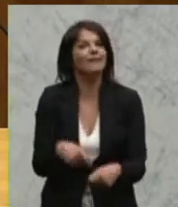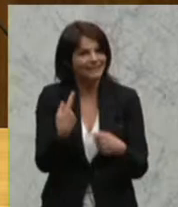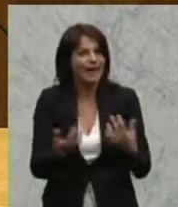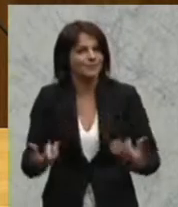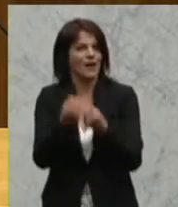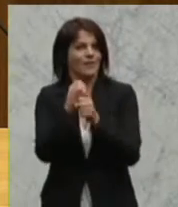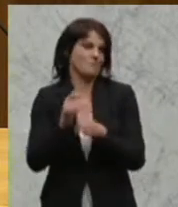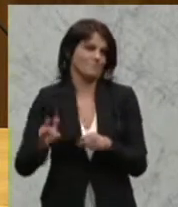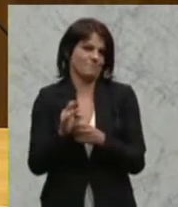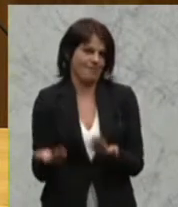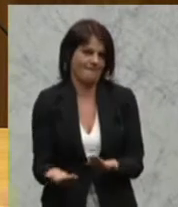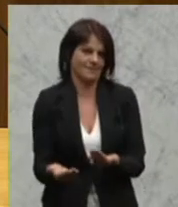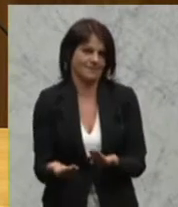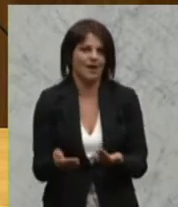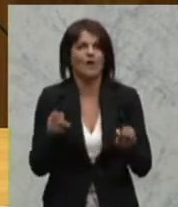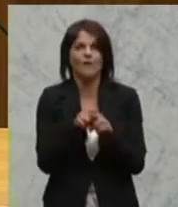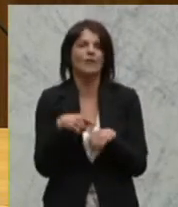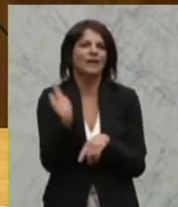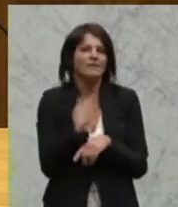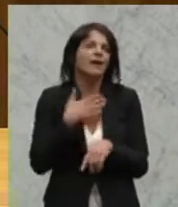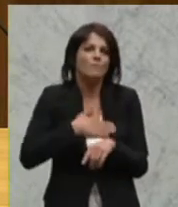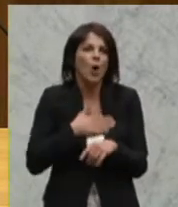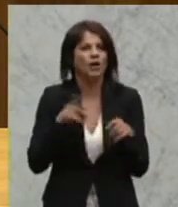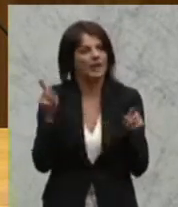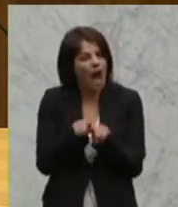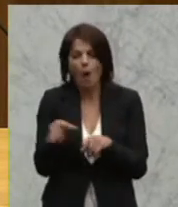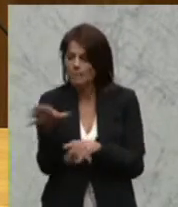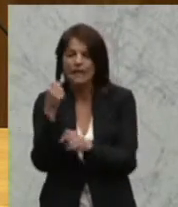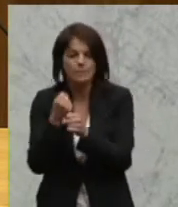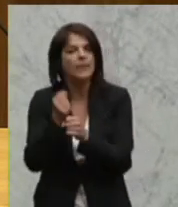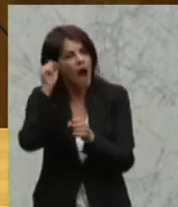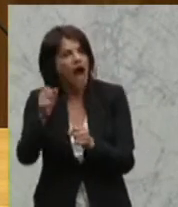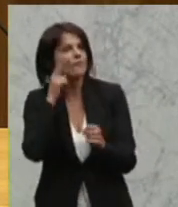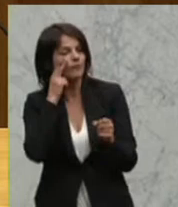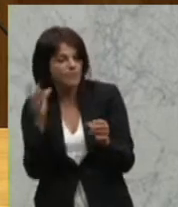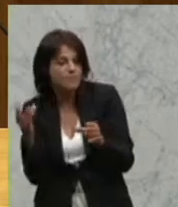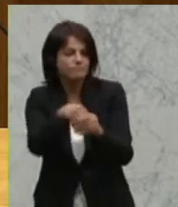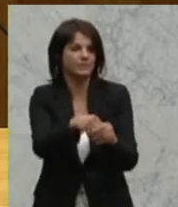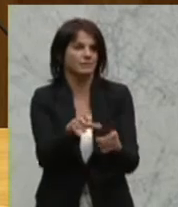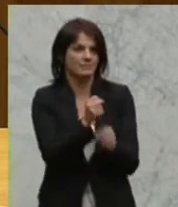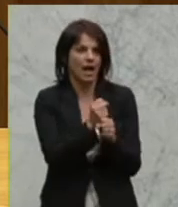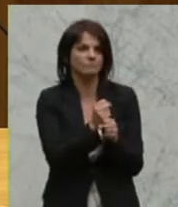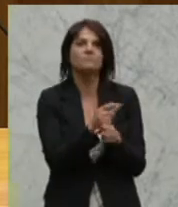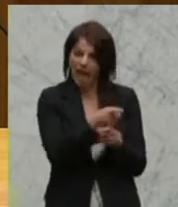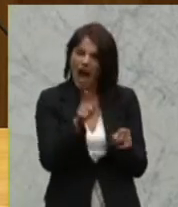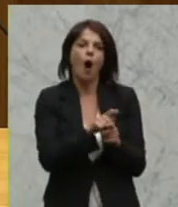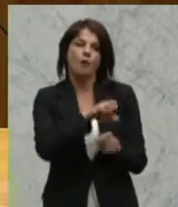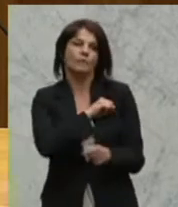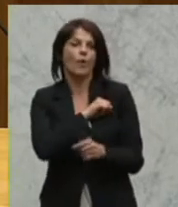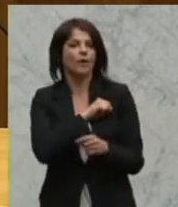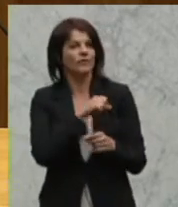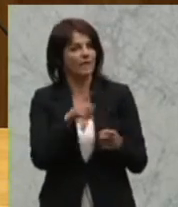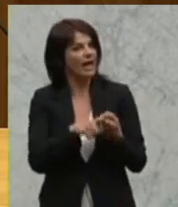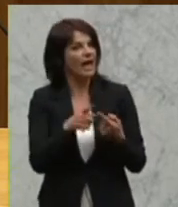Arbeitsplätze geben kann. Und wir wollen eine Beteiligung der Mitarbeiter am wirtschaftlichen Erfolg der Firma, den